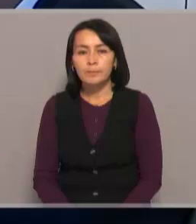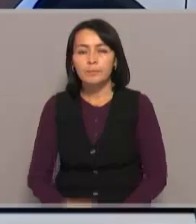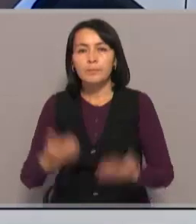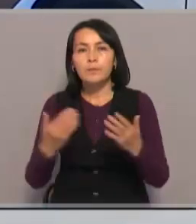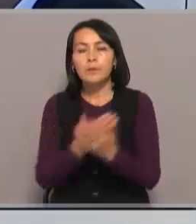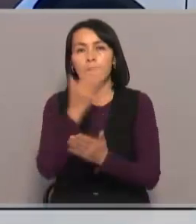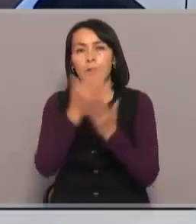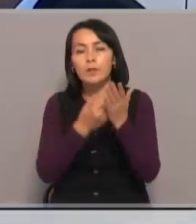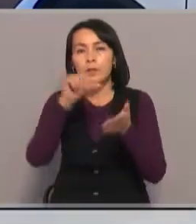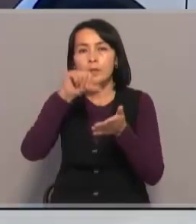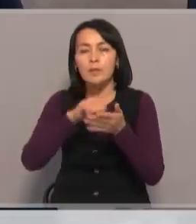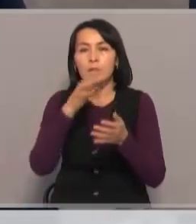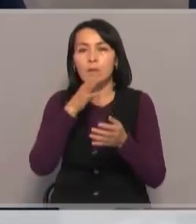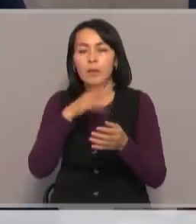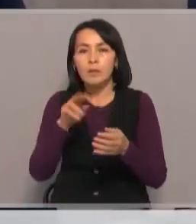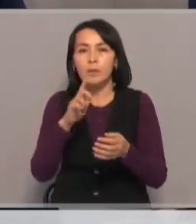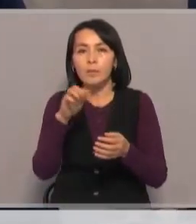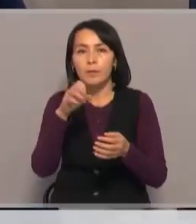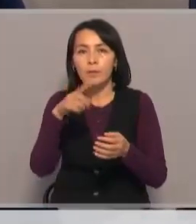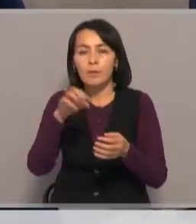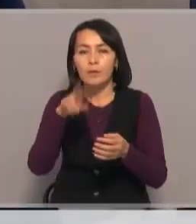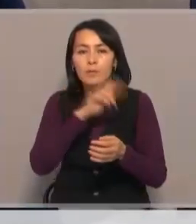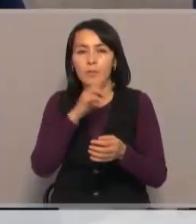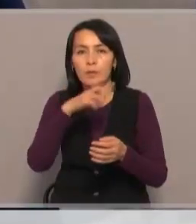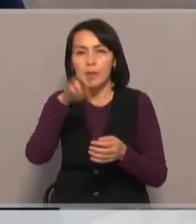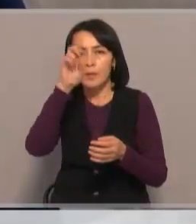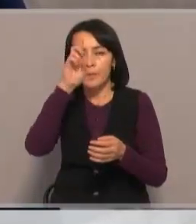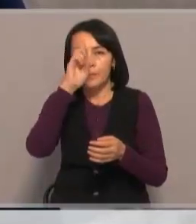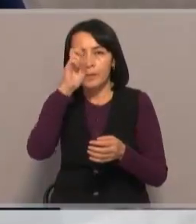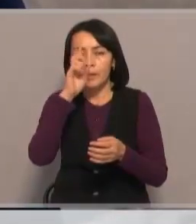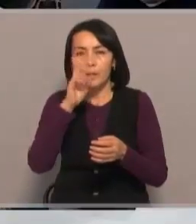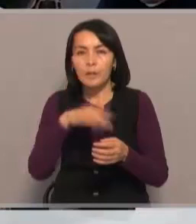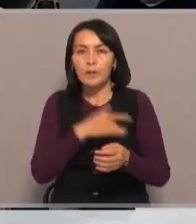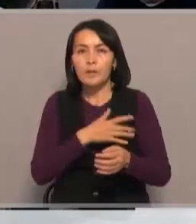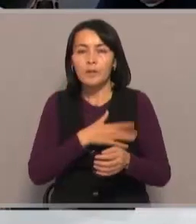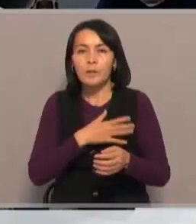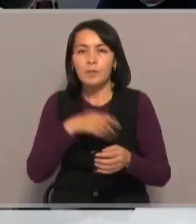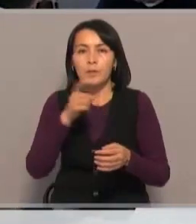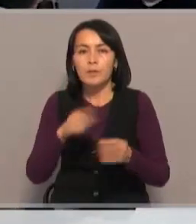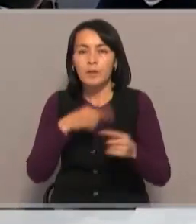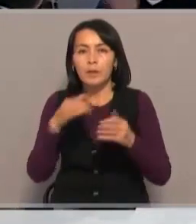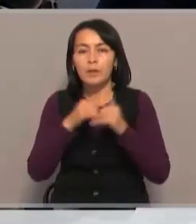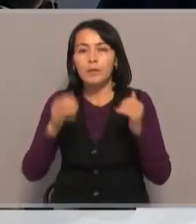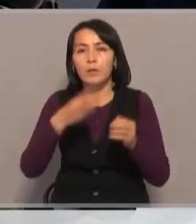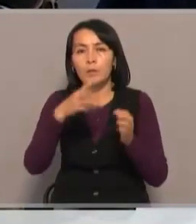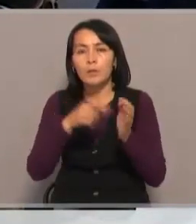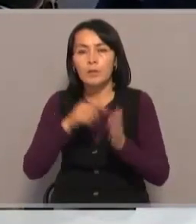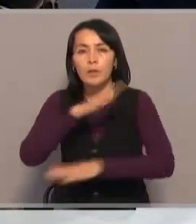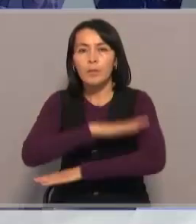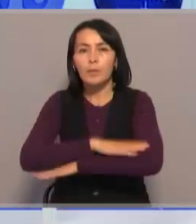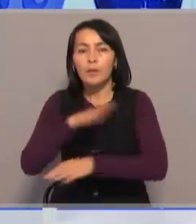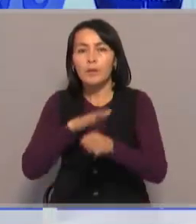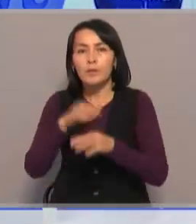Жаңа жүйе енгізілген жағдайда Білімленд жұмысы мемлекеттік жекеменшік әріптестік аясында жүзеге асырылмақ. Ол арқылы 37 пән